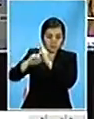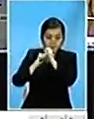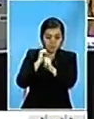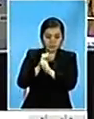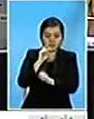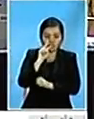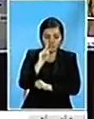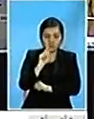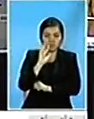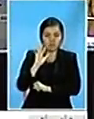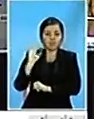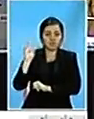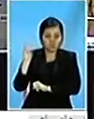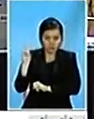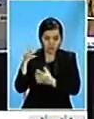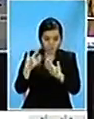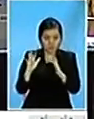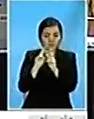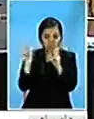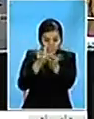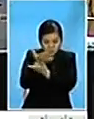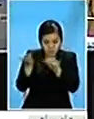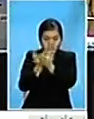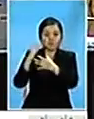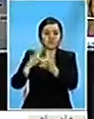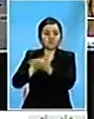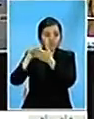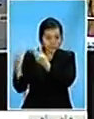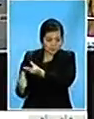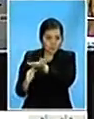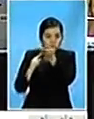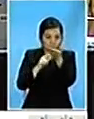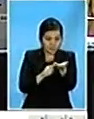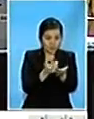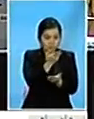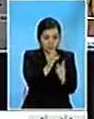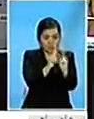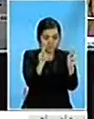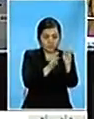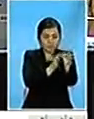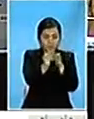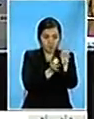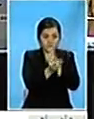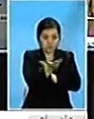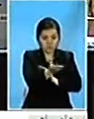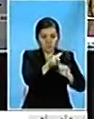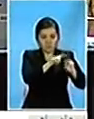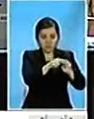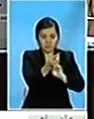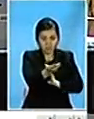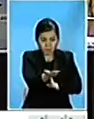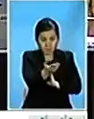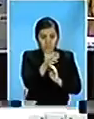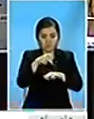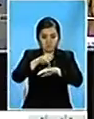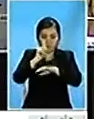2556ครับซึ่งคณะกรรมการวิสามัญพิจารณาเสร็จแล้วนะครับก็ขอเชิญคณะกรรมการเข้าประจำที่นะครับเรียบร้อยก็เชิญท่าน